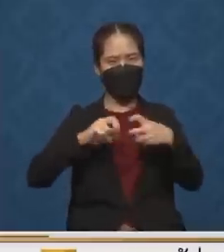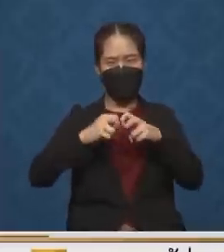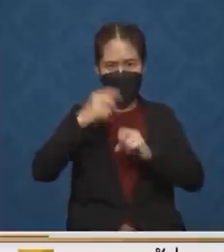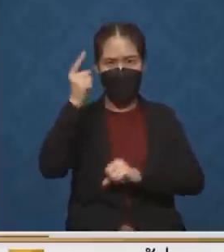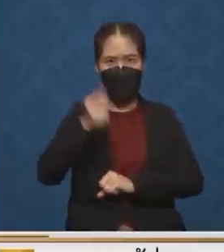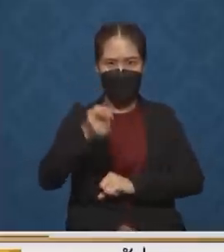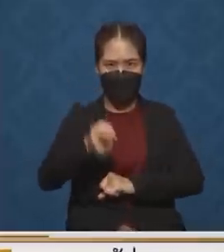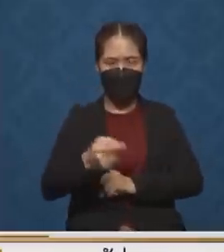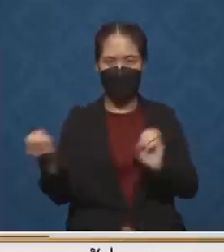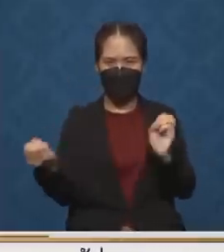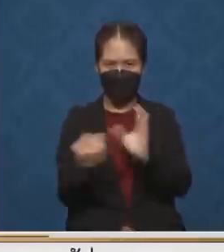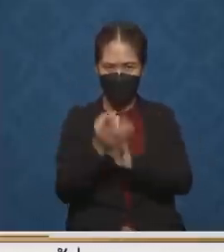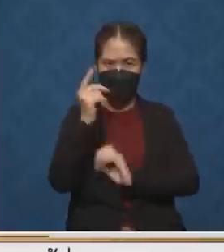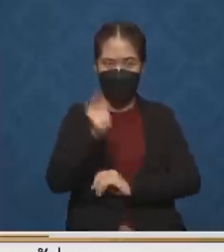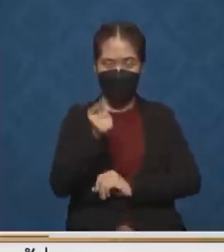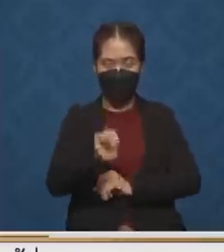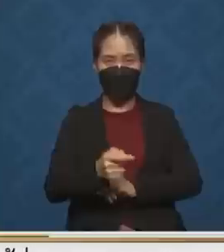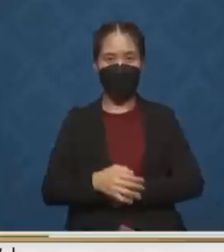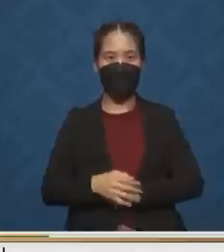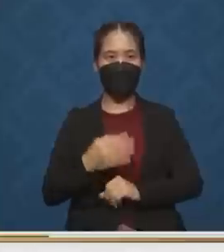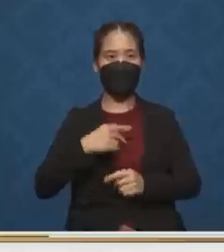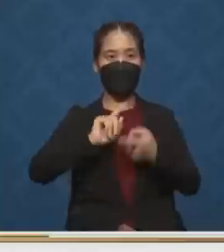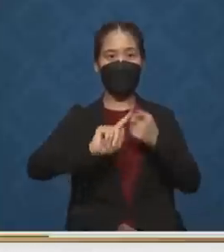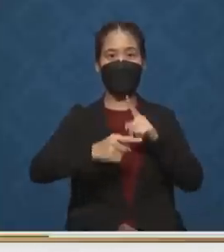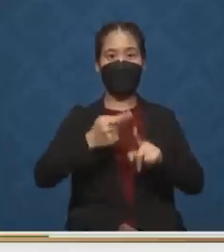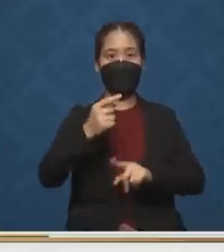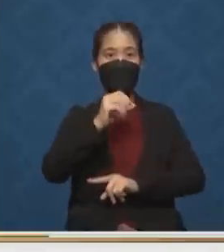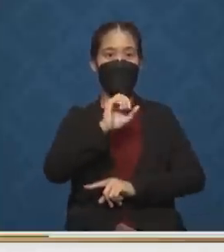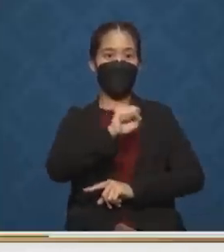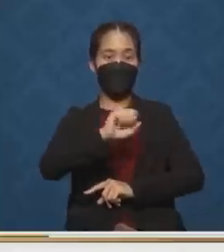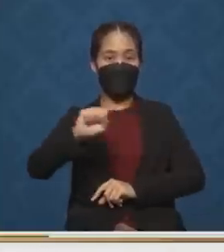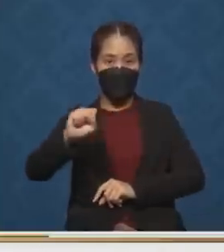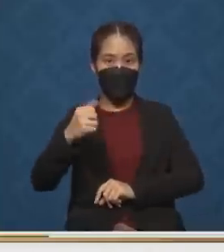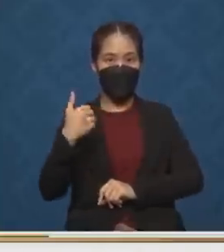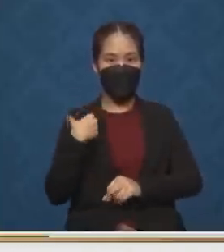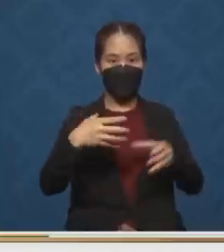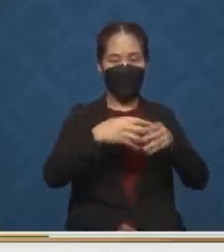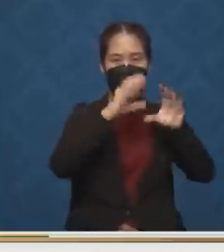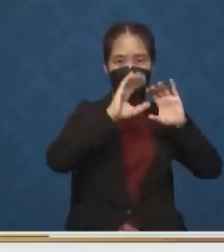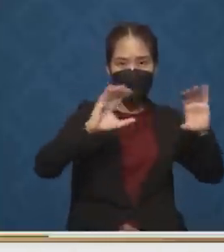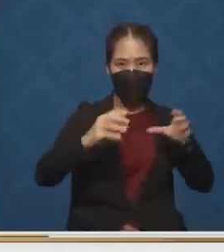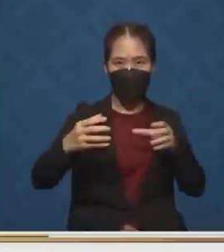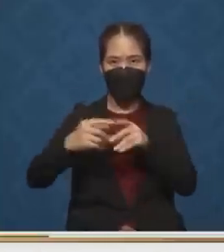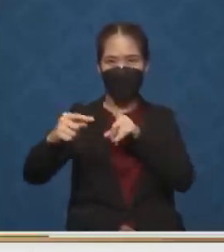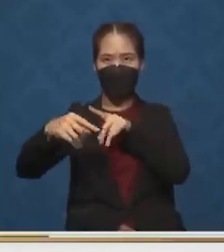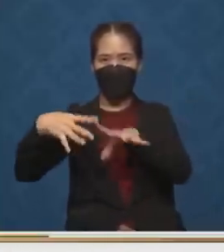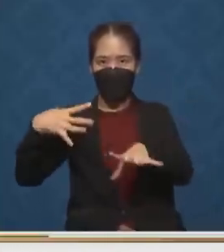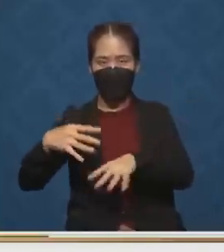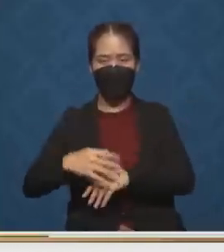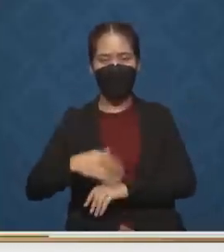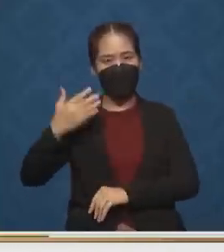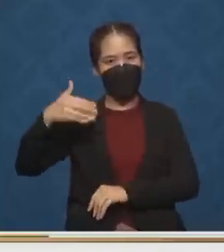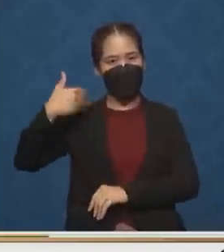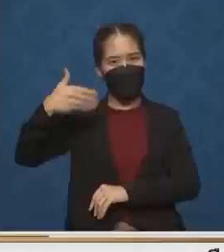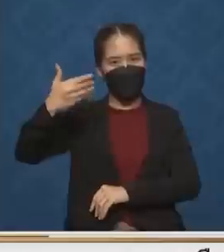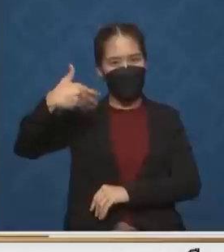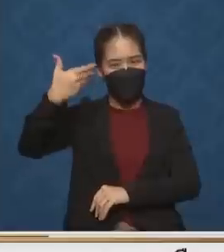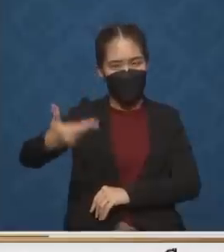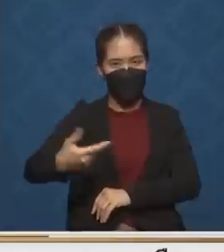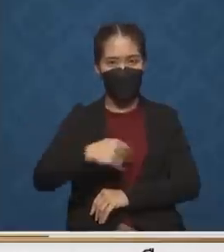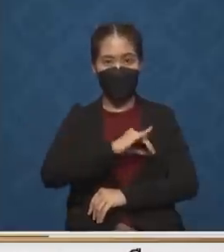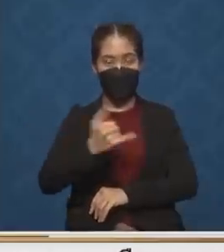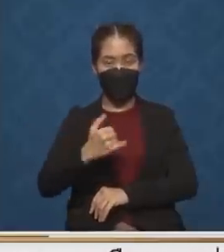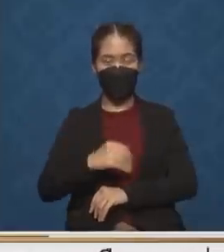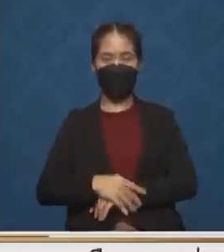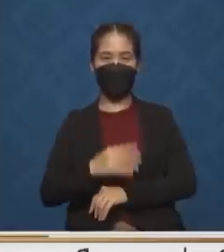ั่นข่งที่ร้ายแรงที่สุดเพื่อนสมาชิผู้ทรงเกียไม่วจะเป็ฝ่ายค้านหรอฝายรฐบาลวันนึง หากไม่เข้าต